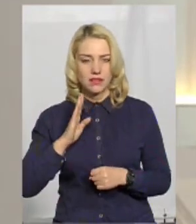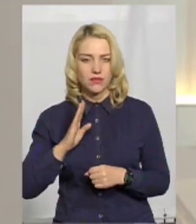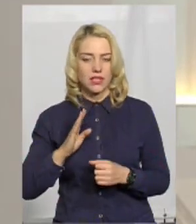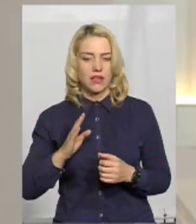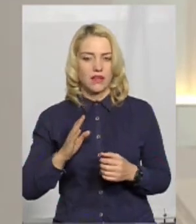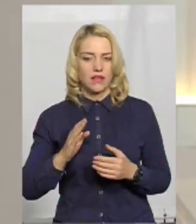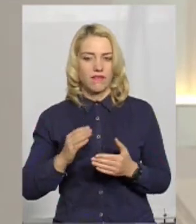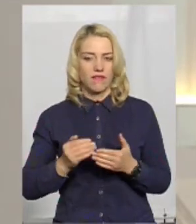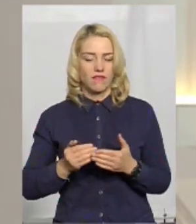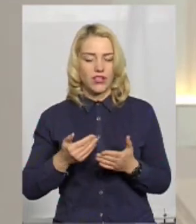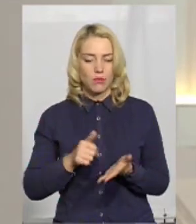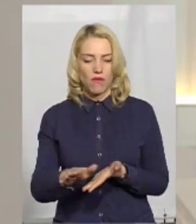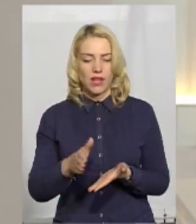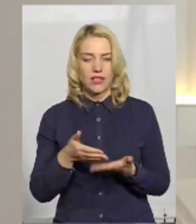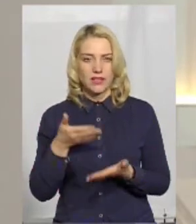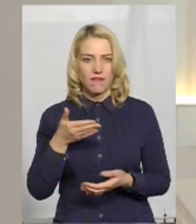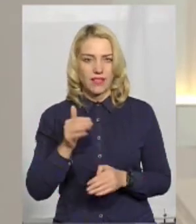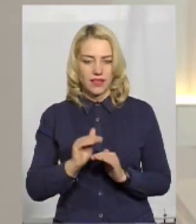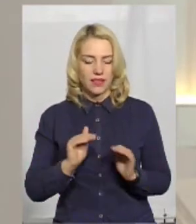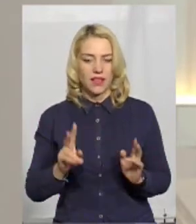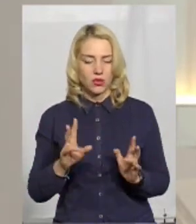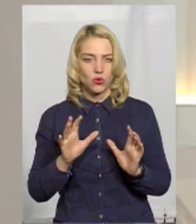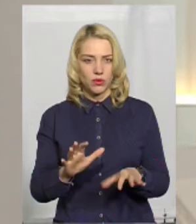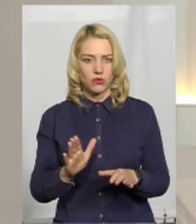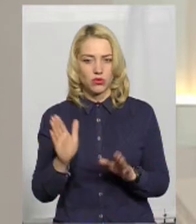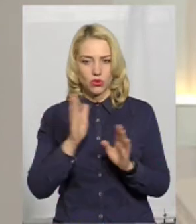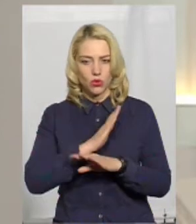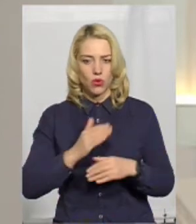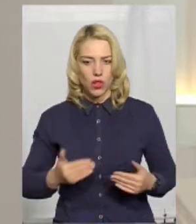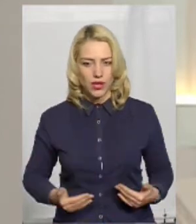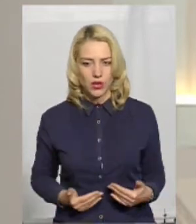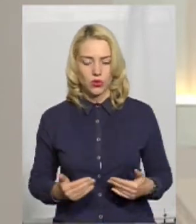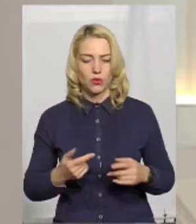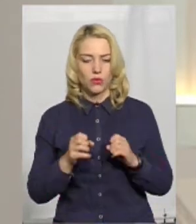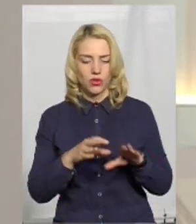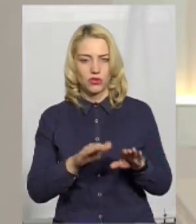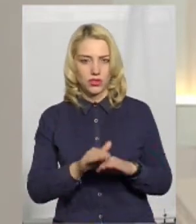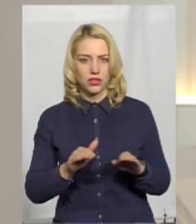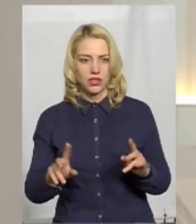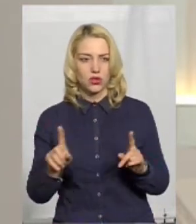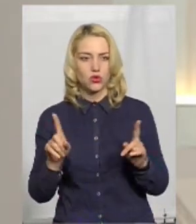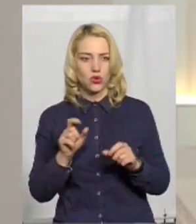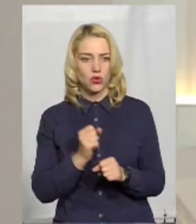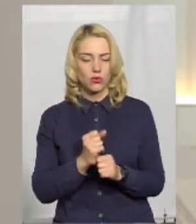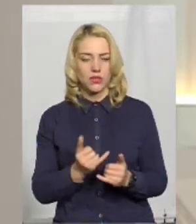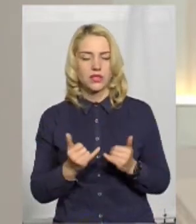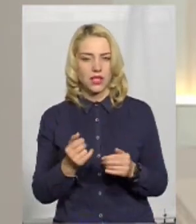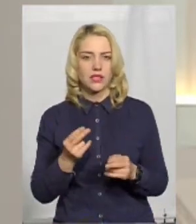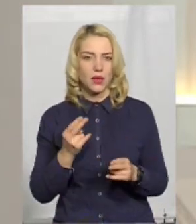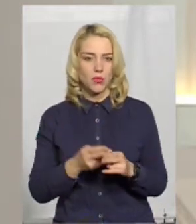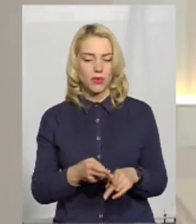від дітей, хто опікується долею покинутих дітей та що робиться для запобігання такому явищу,